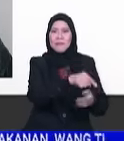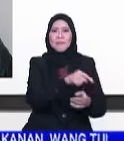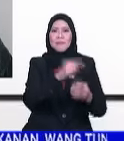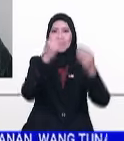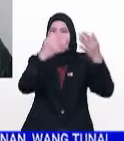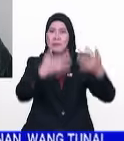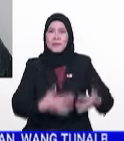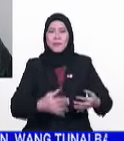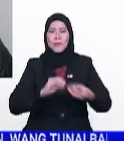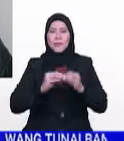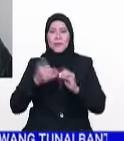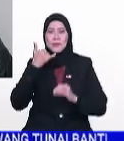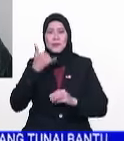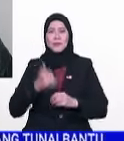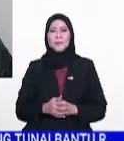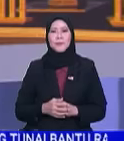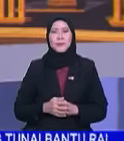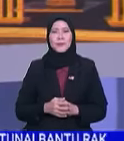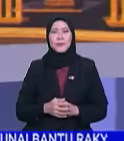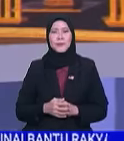tertera.